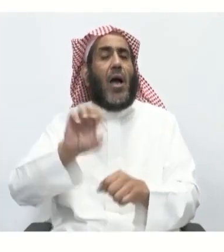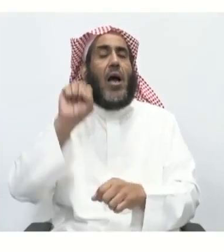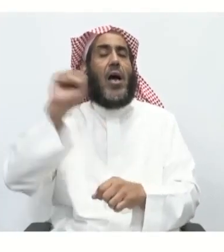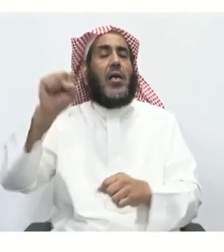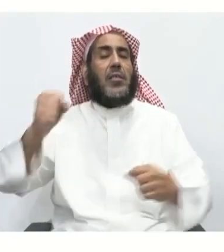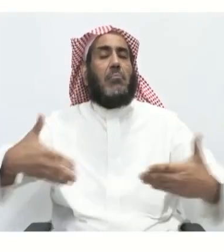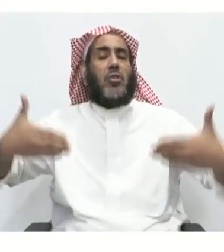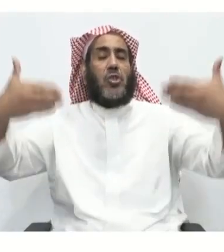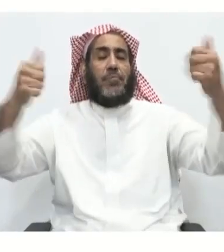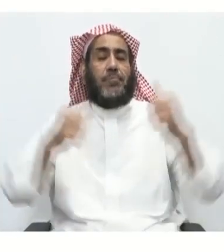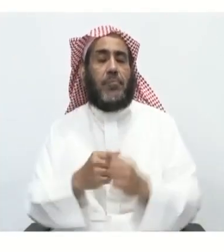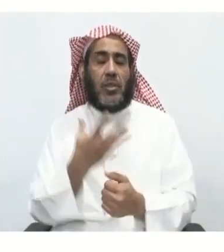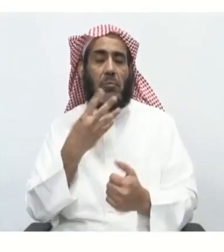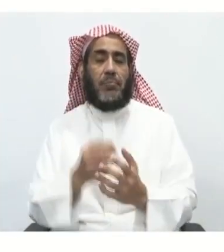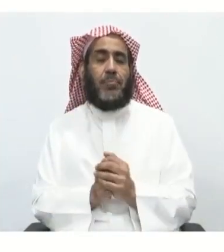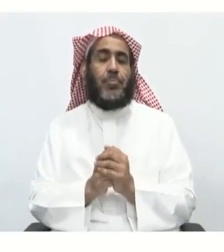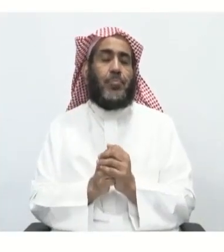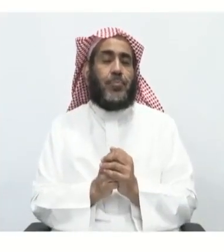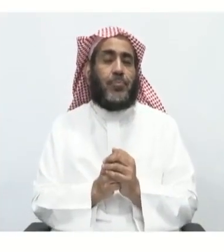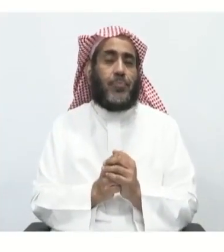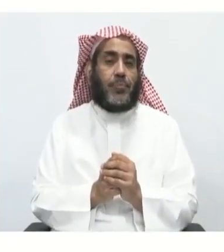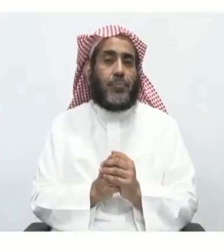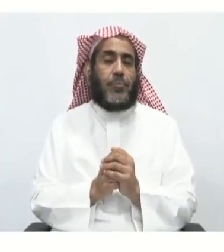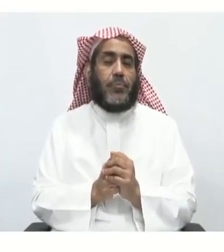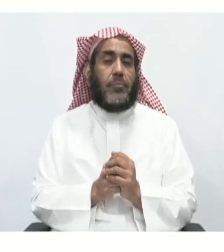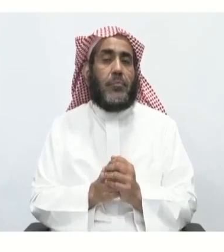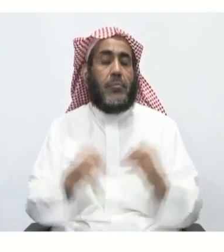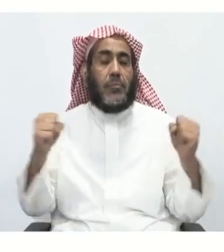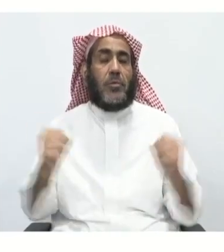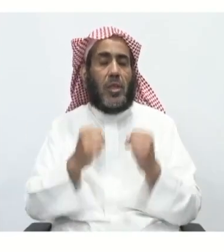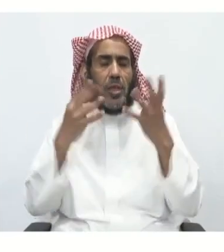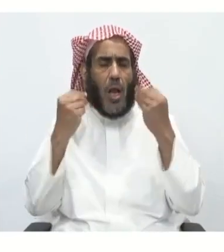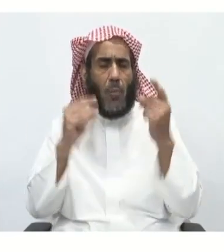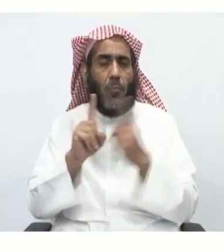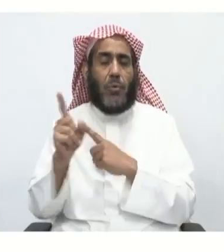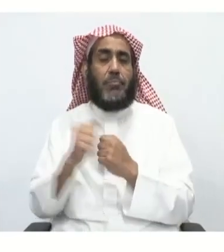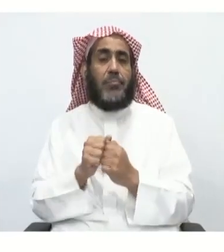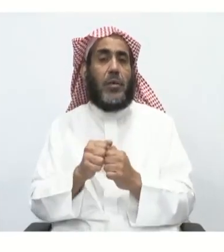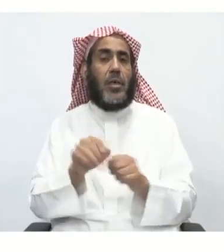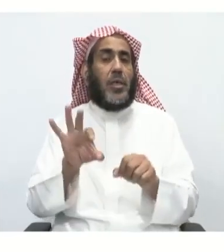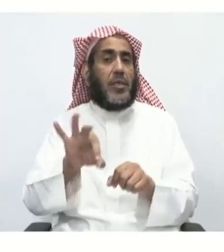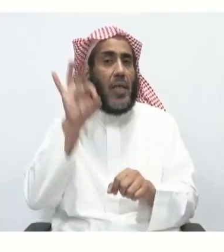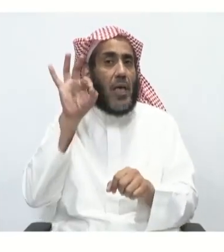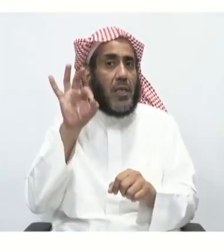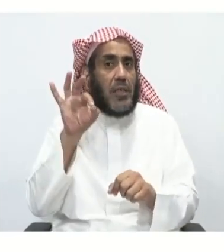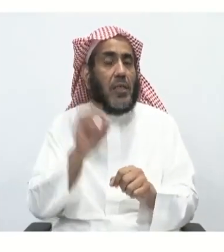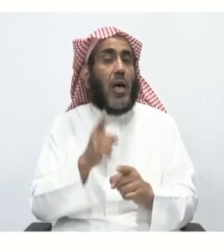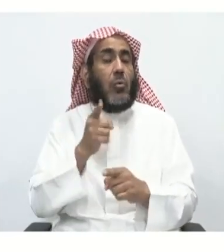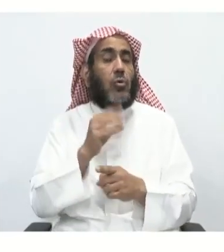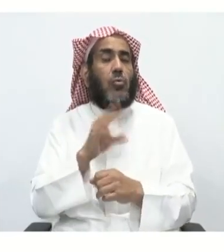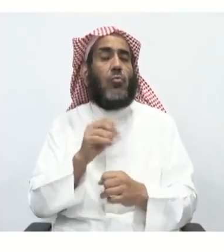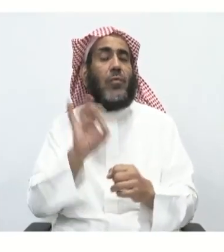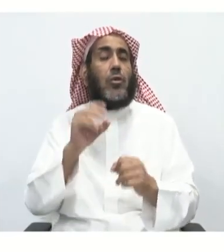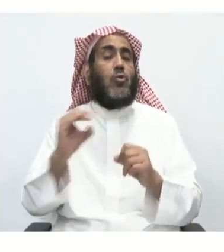خاصه بالشعر جميل نشاطات التعلم هنا يقول استخرج او استخرج من